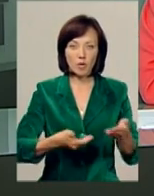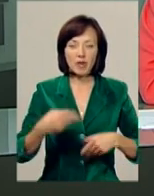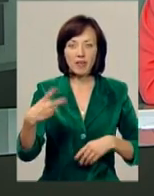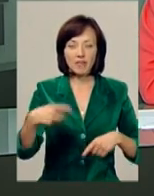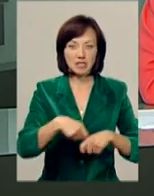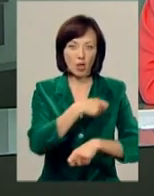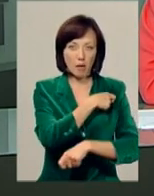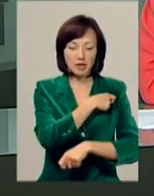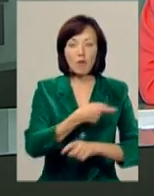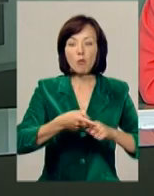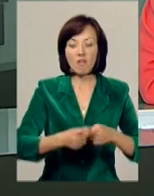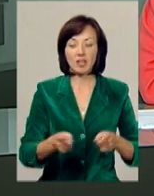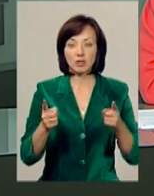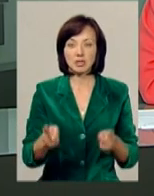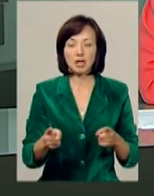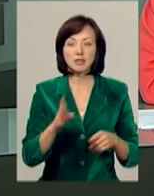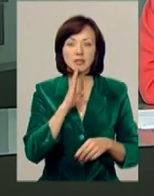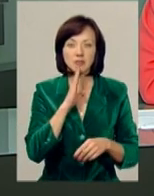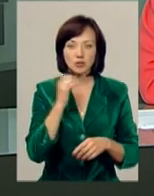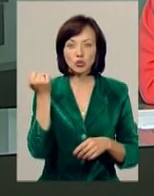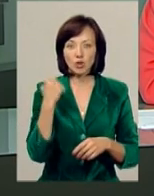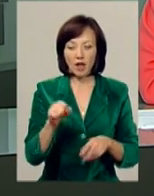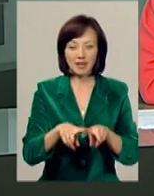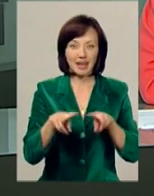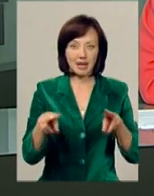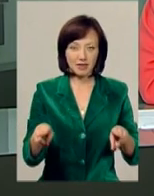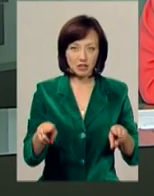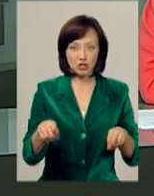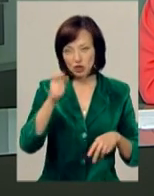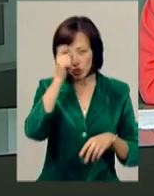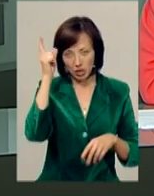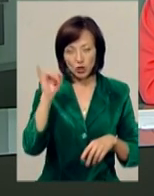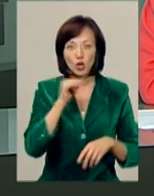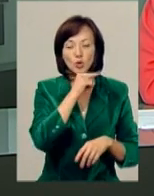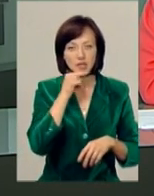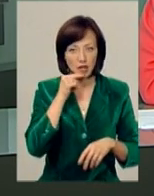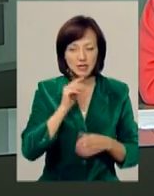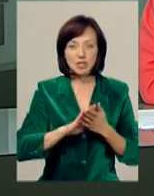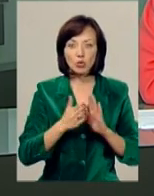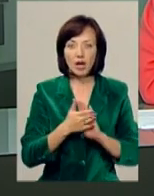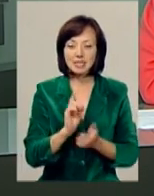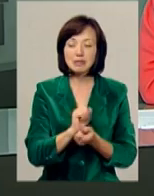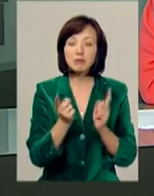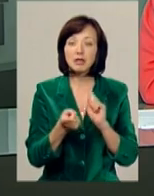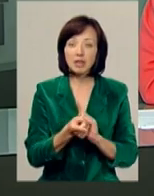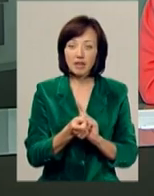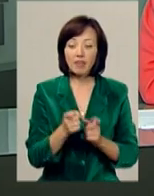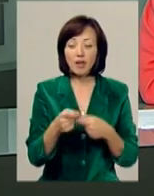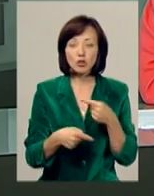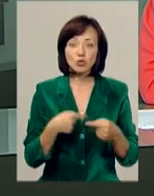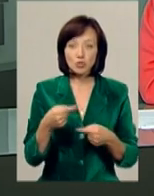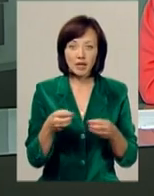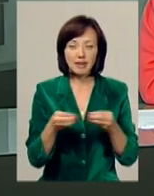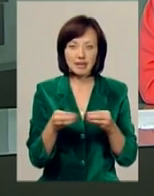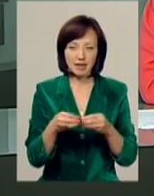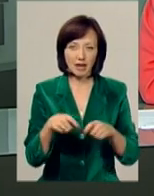км половину дистанції атлетка здолала на рівних із чешкою Та росіянкою ситуація змінилася на наступних